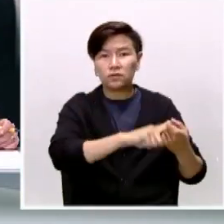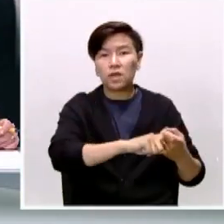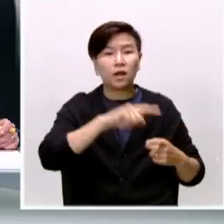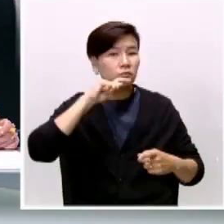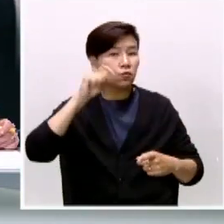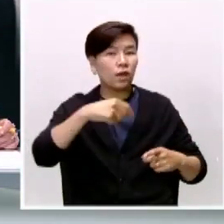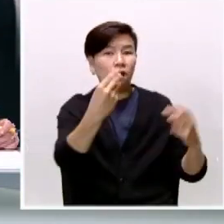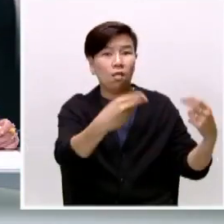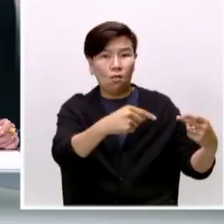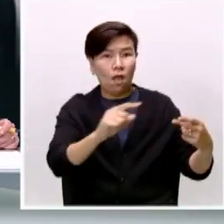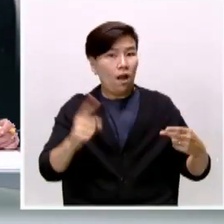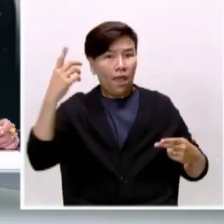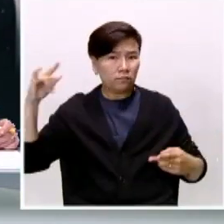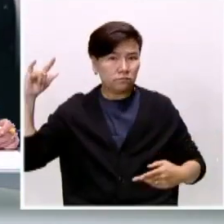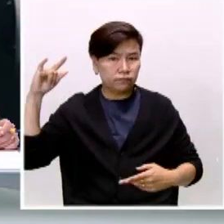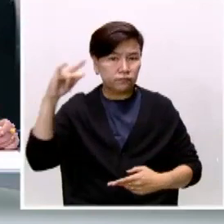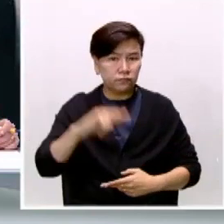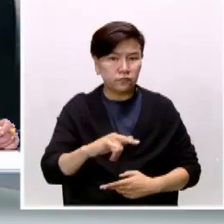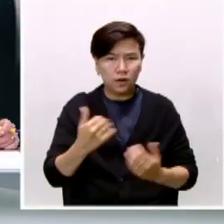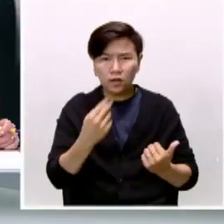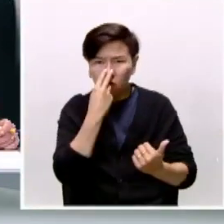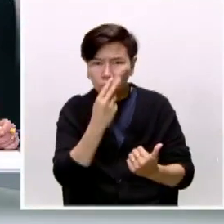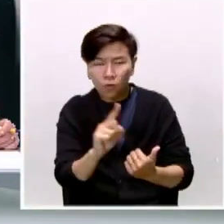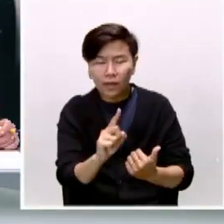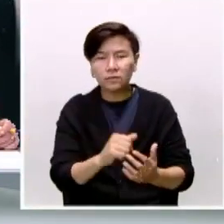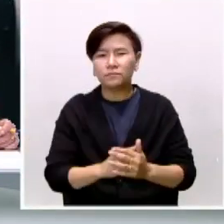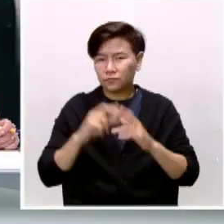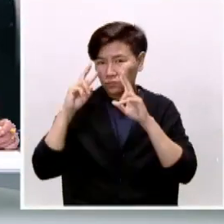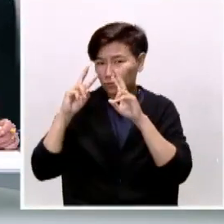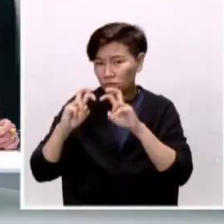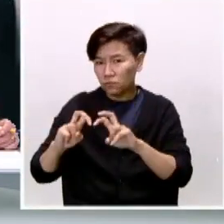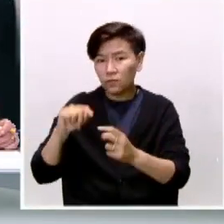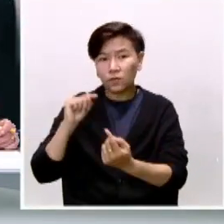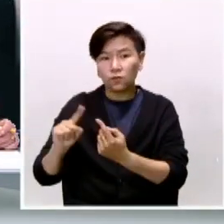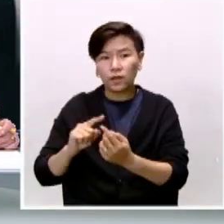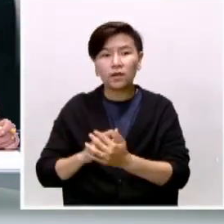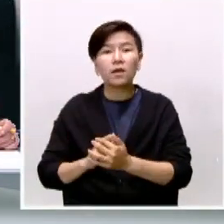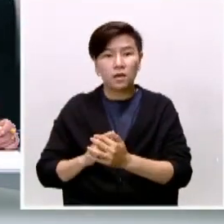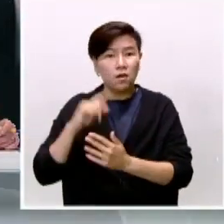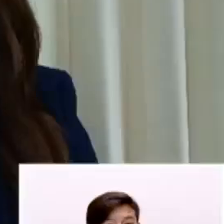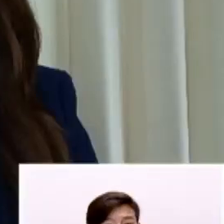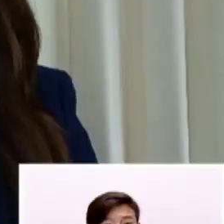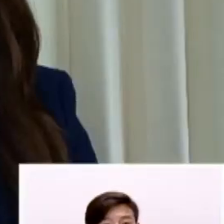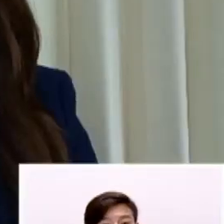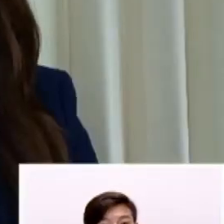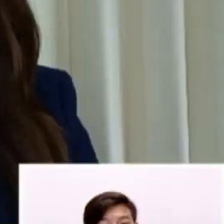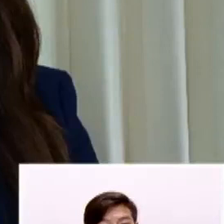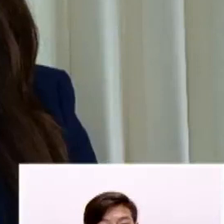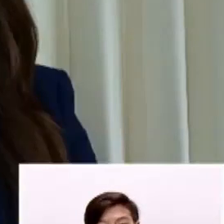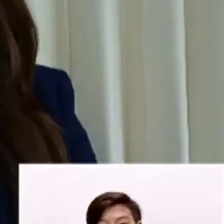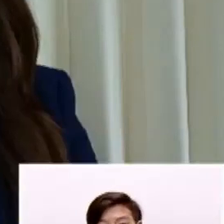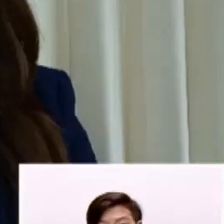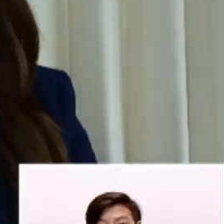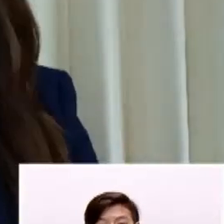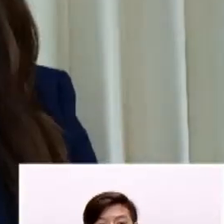งนี้ส่งผลให้เกิดแรงกระเพื่อมอะไรบ้างนะคะติดตามวิเคราะห์พร้อมกันกับคุณไก่สุภาพรในช่วง True V Room ค่ะส